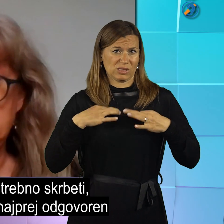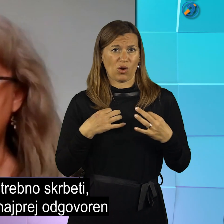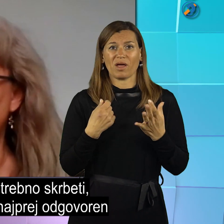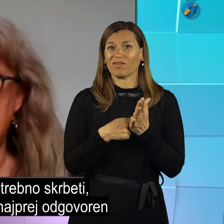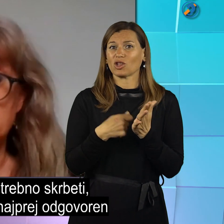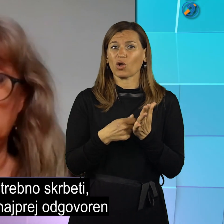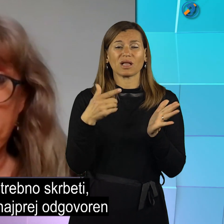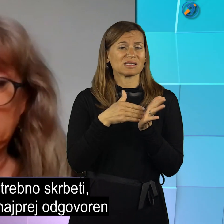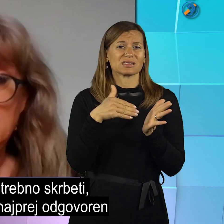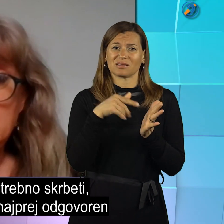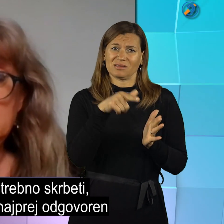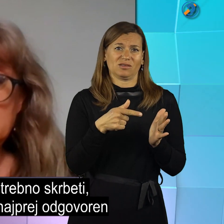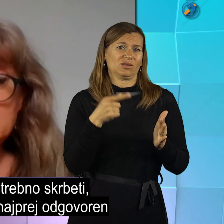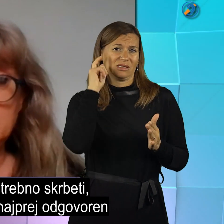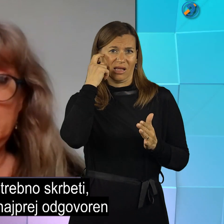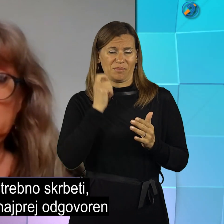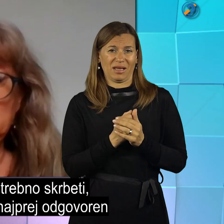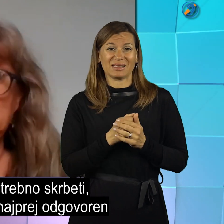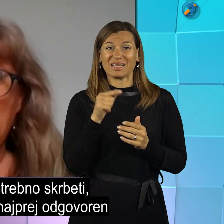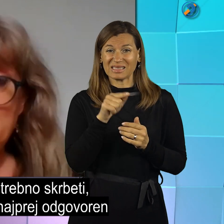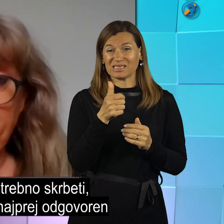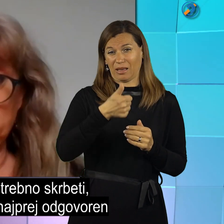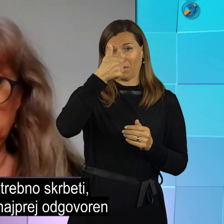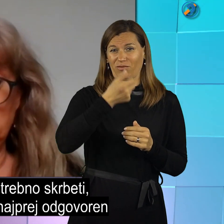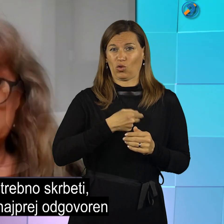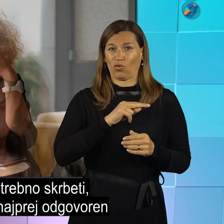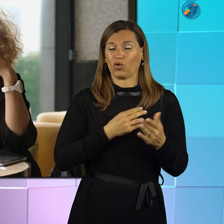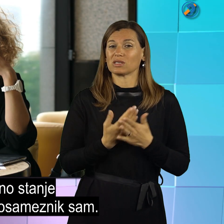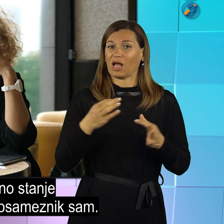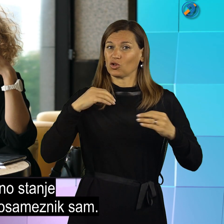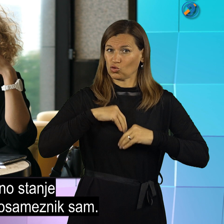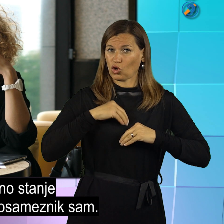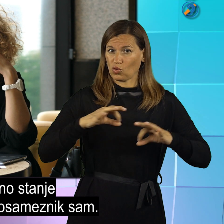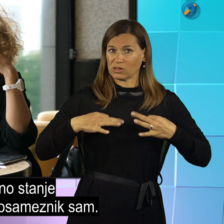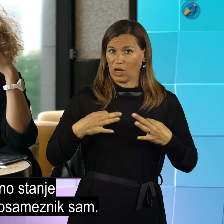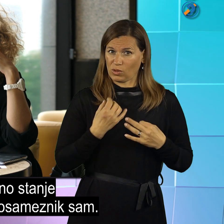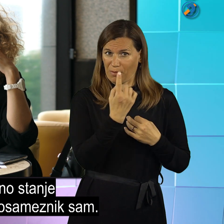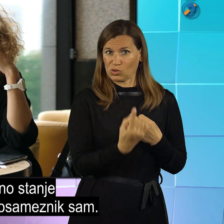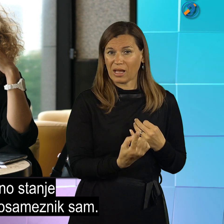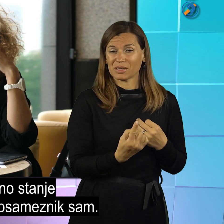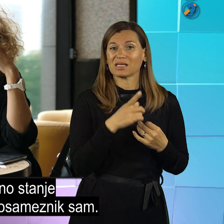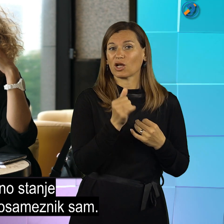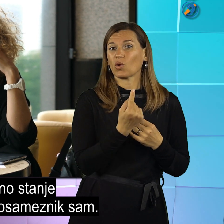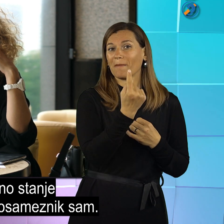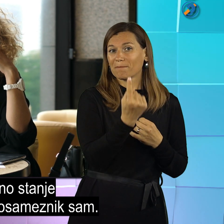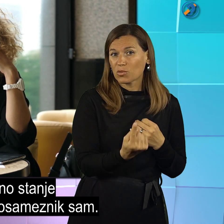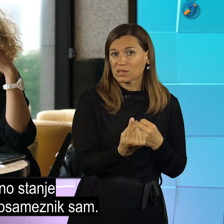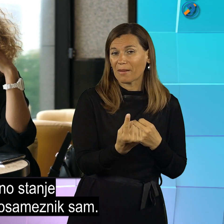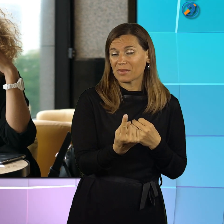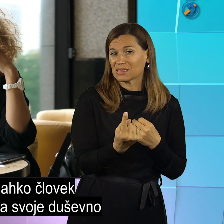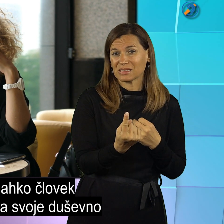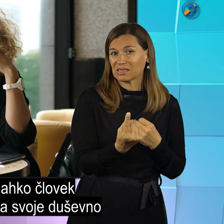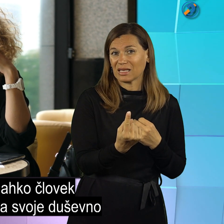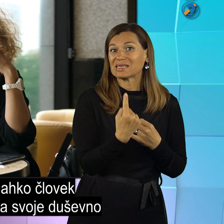vrednota, za katerega je potrebno skrbeti. In tisti, ki je najprej odgovoren za duševno zdravje posameznika, je ta posameznik